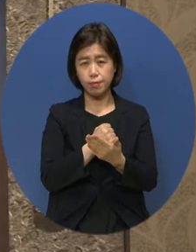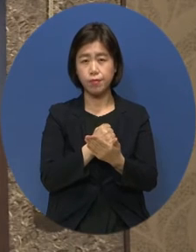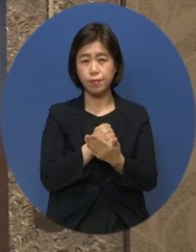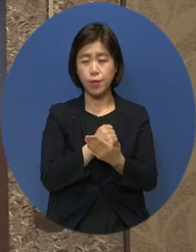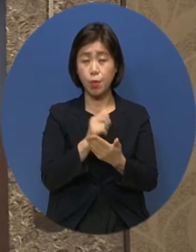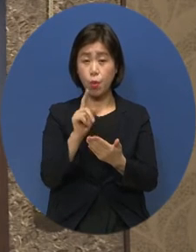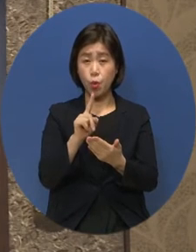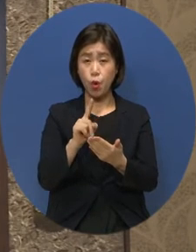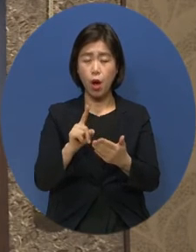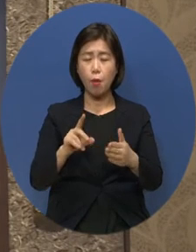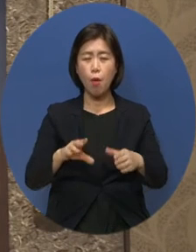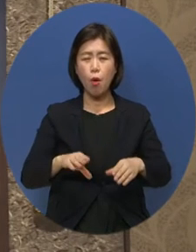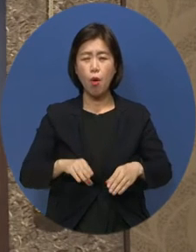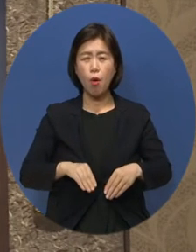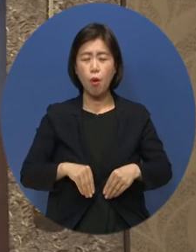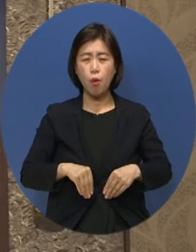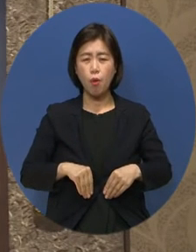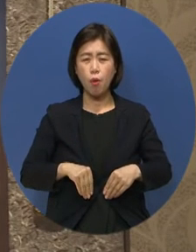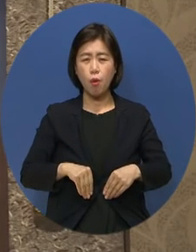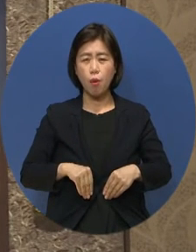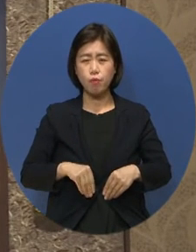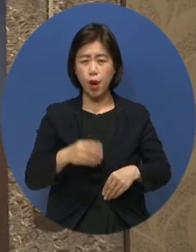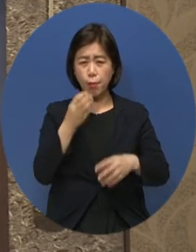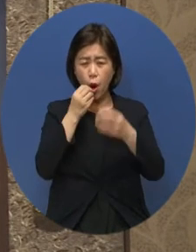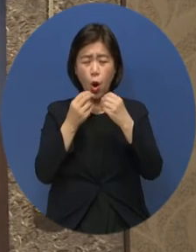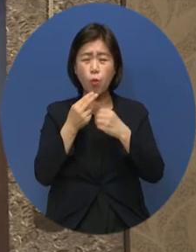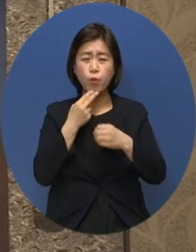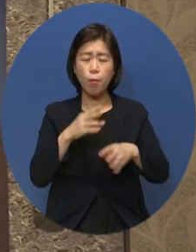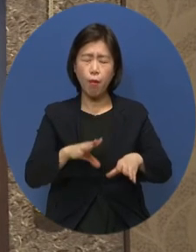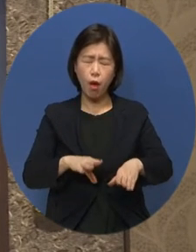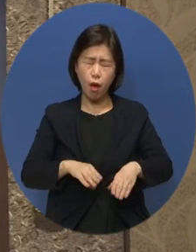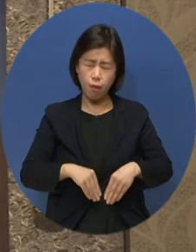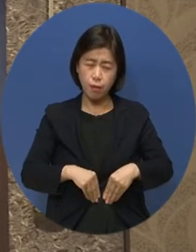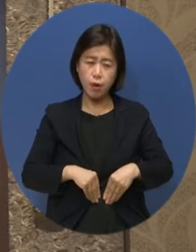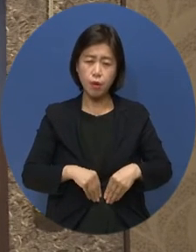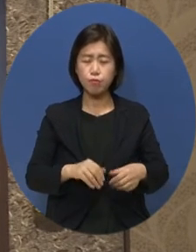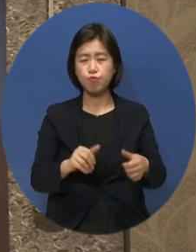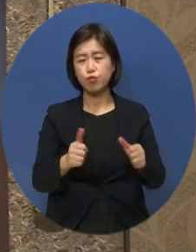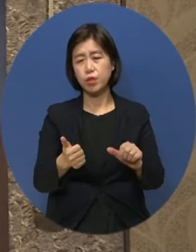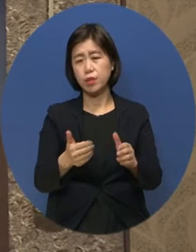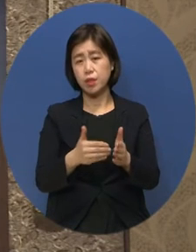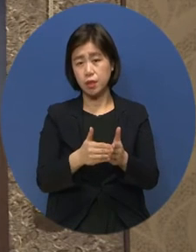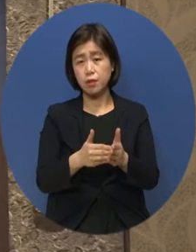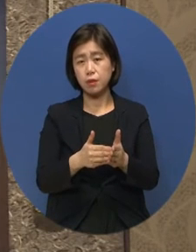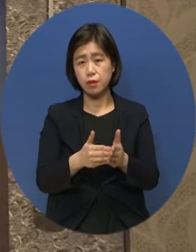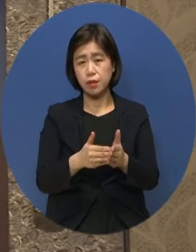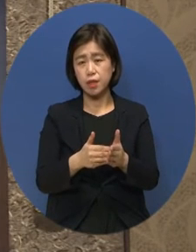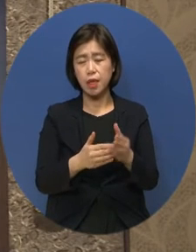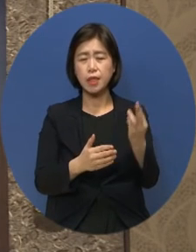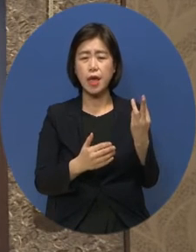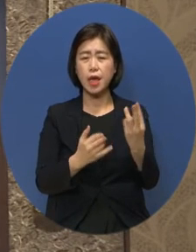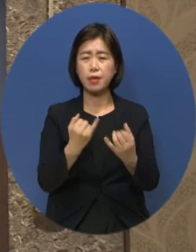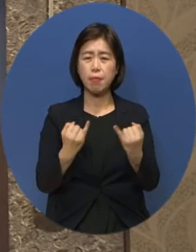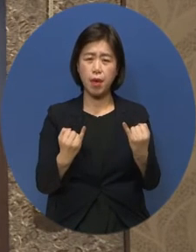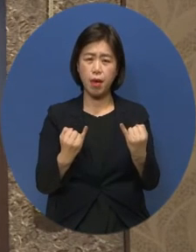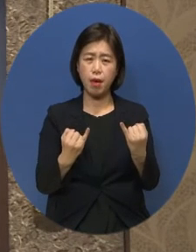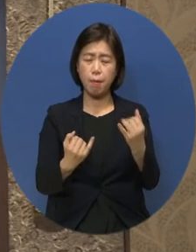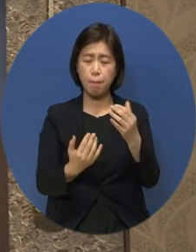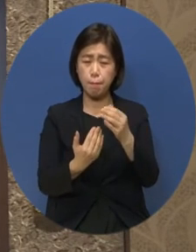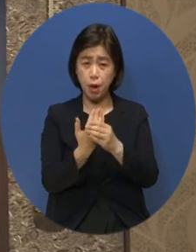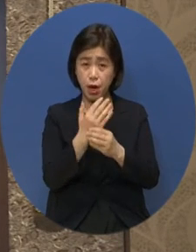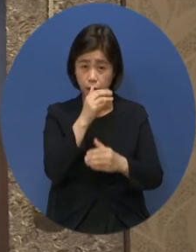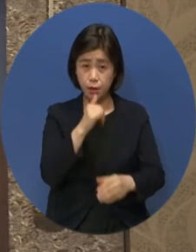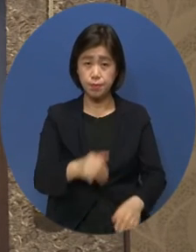먹을 것이 없어서 아 이렇게 굶어서 삶을 마감하게 되는 그런 일이 비극 썩은 일이 생겼습니다